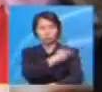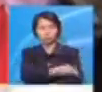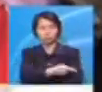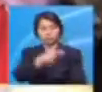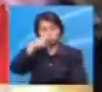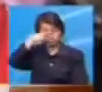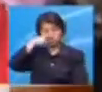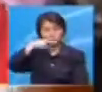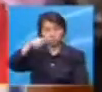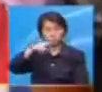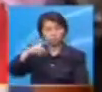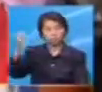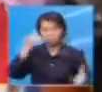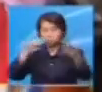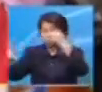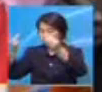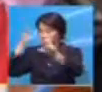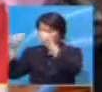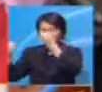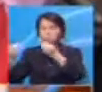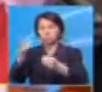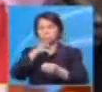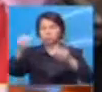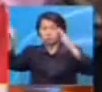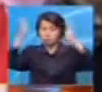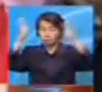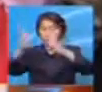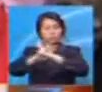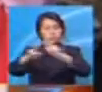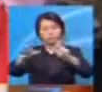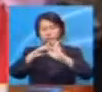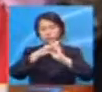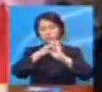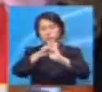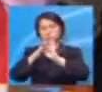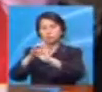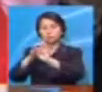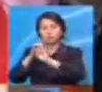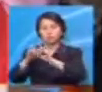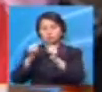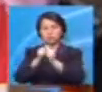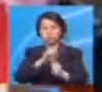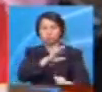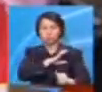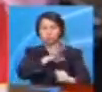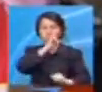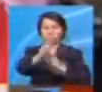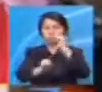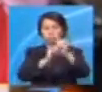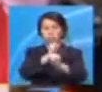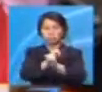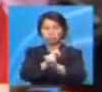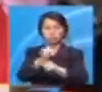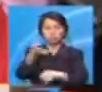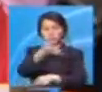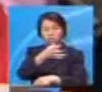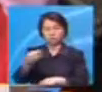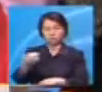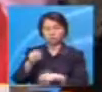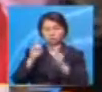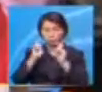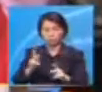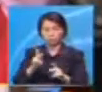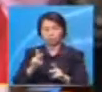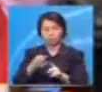ini dan Malaysia sedia bekerjasama dengan interpol malah pihak